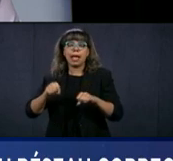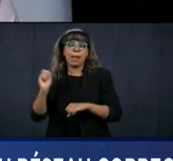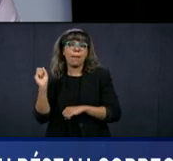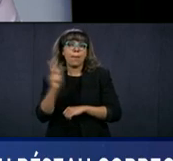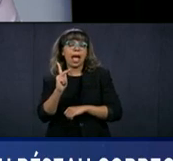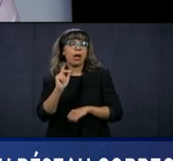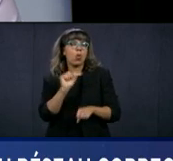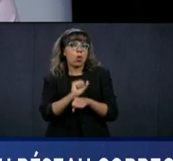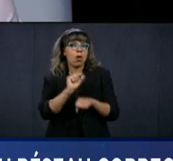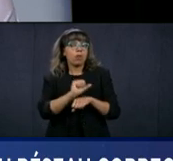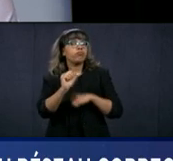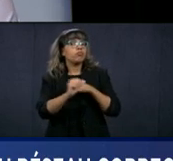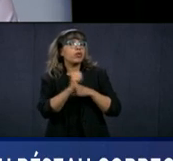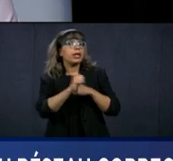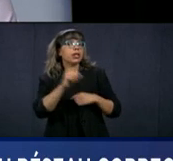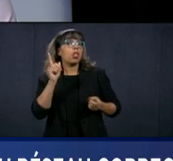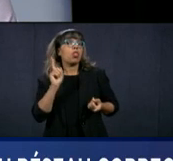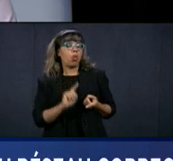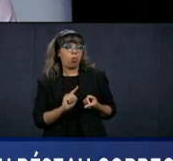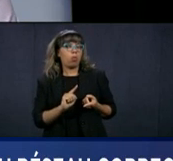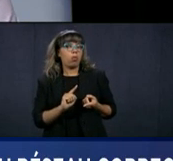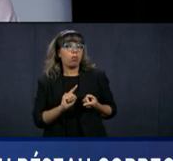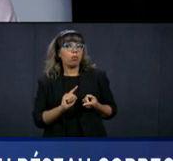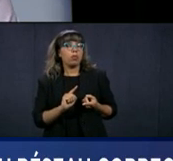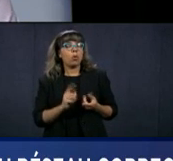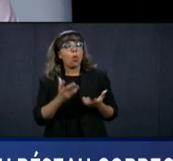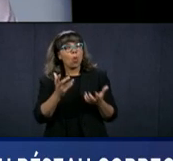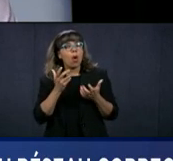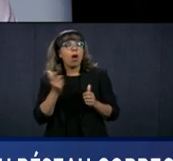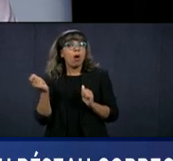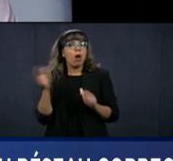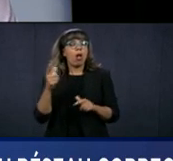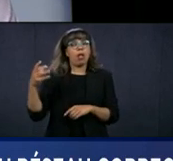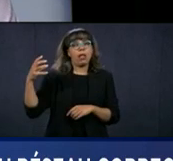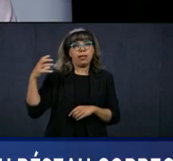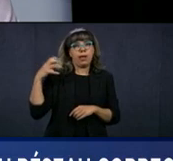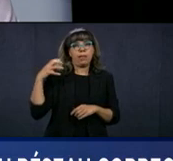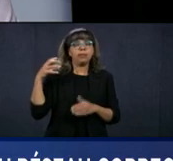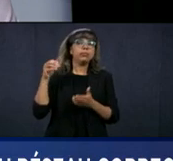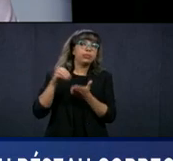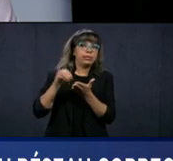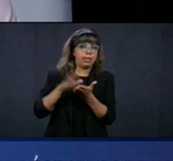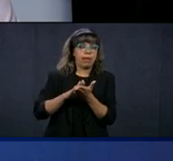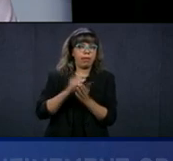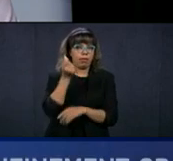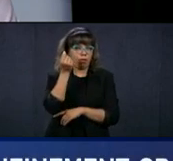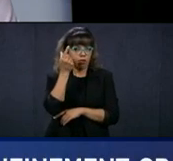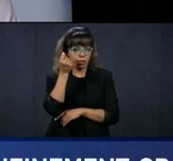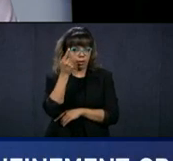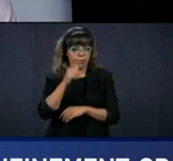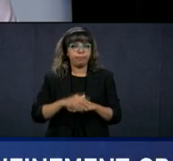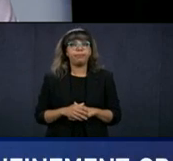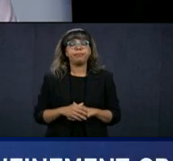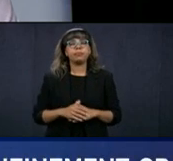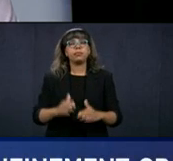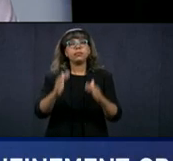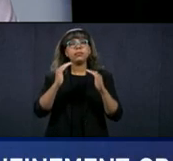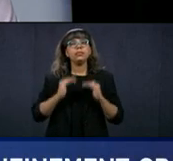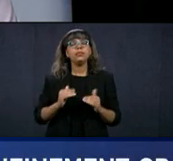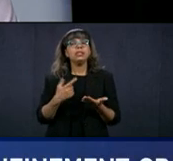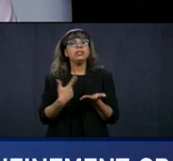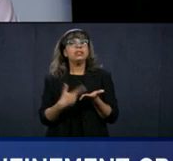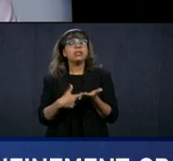québécois doivent prendre cela en compte. Je veux également vous dire un mot sur la situation dans les prisons. Nous